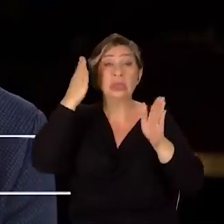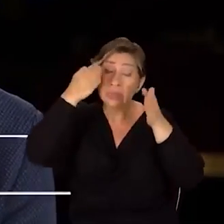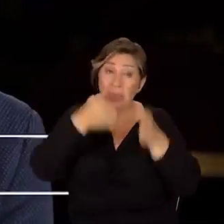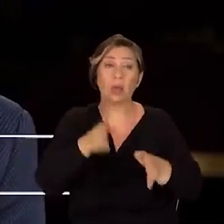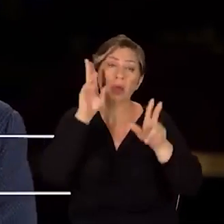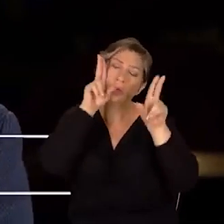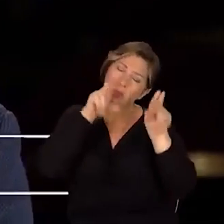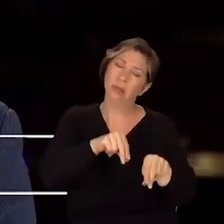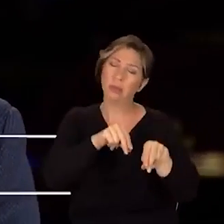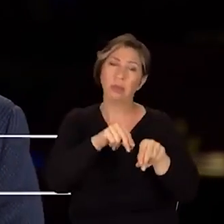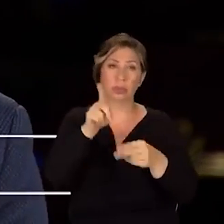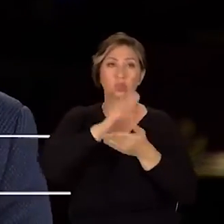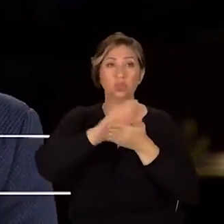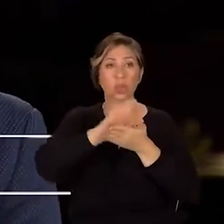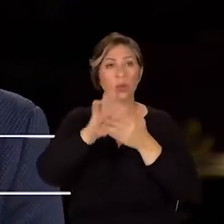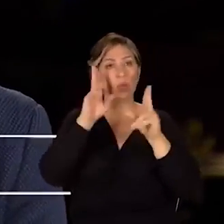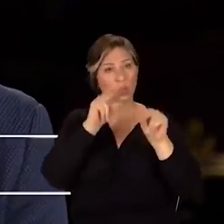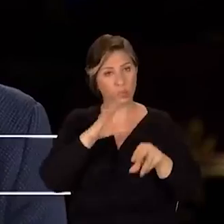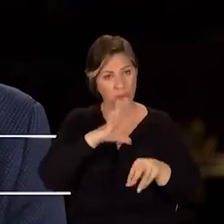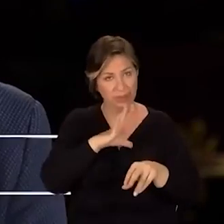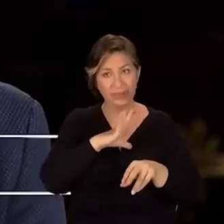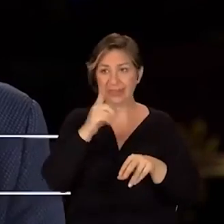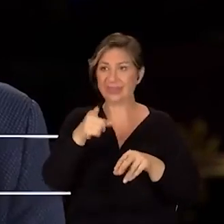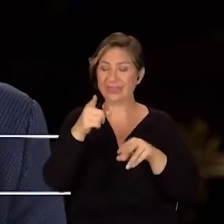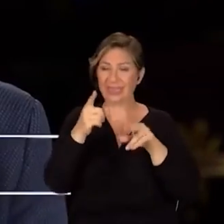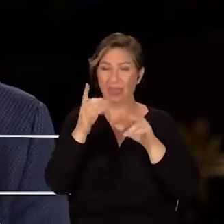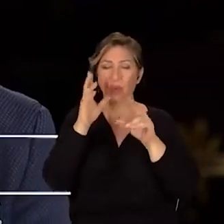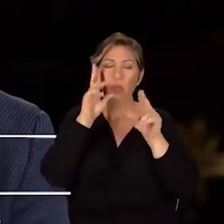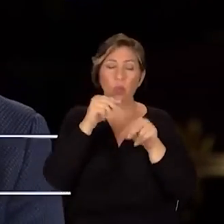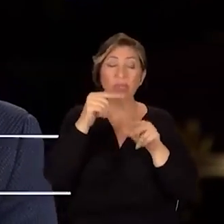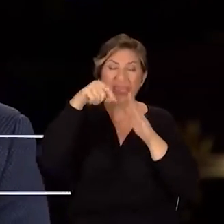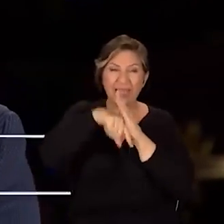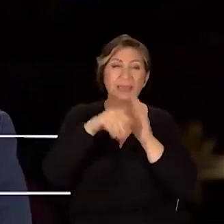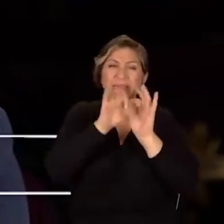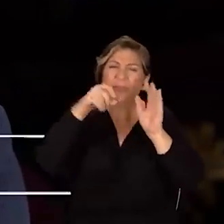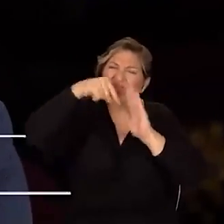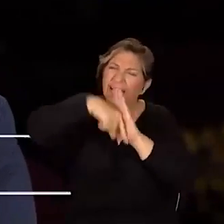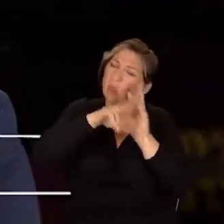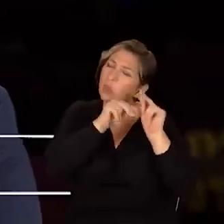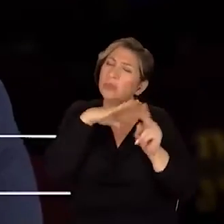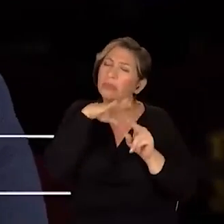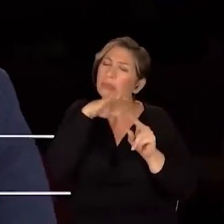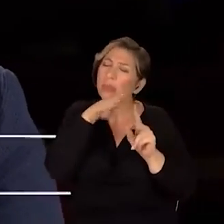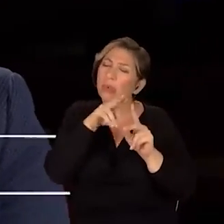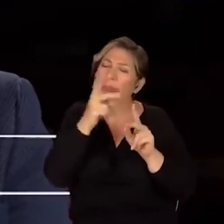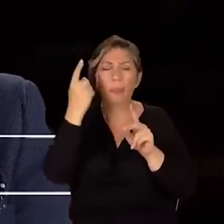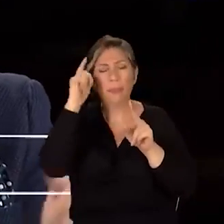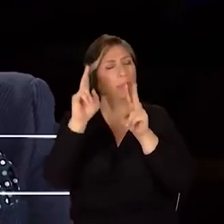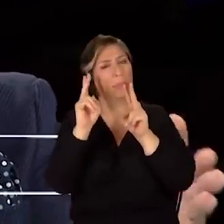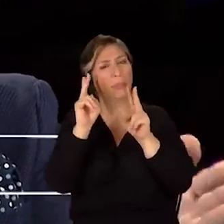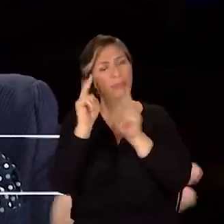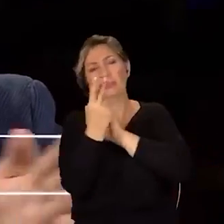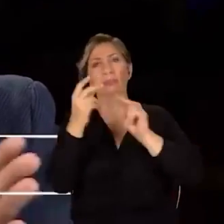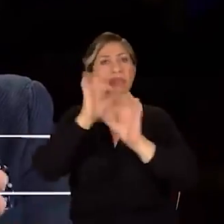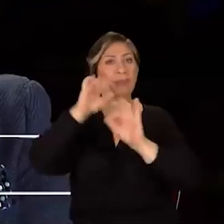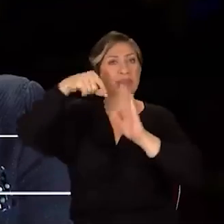o yüzden. Hani sizin düzenli bir uykunuz varsa siz non-REM uyuyup REM'e geçebilirsiniz ama uzun süre uykusuz kaldınız, o zaman tak diye bayılıyorsunuz